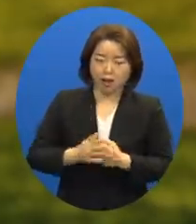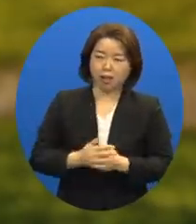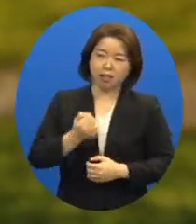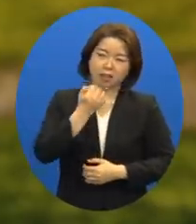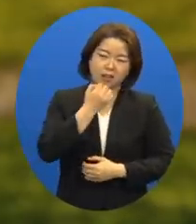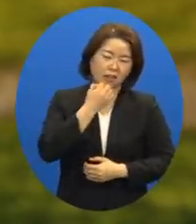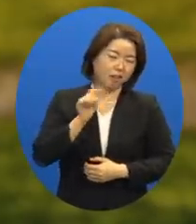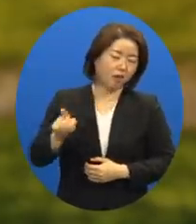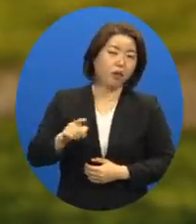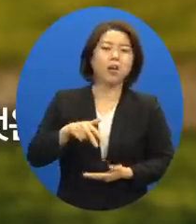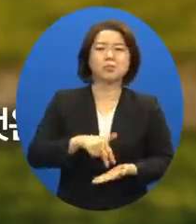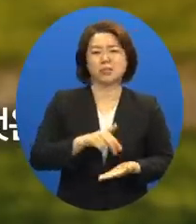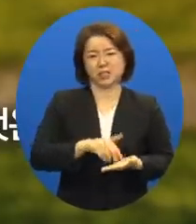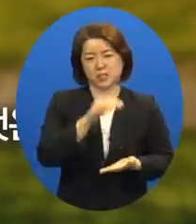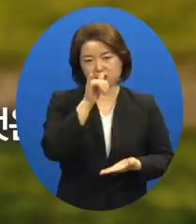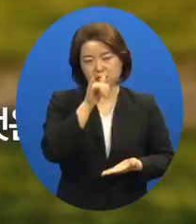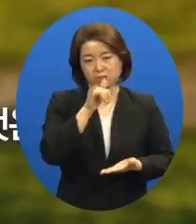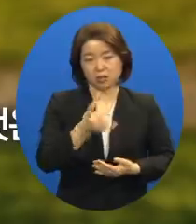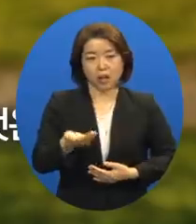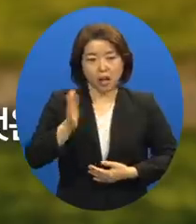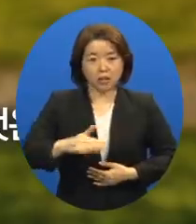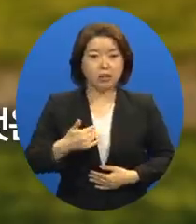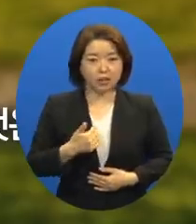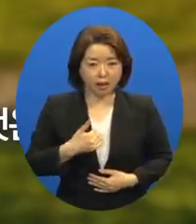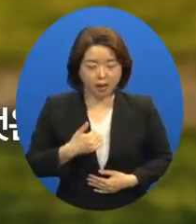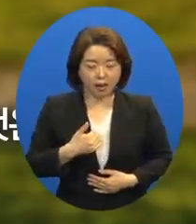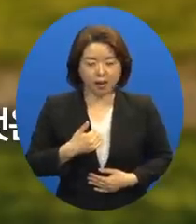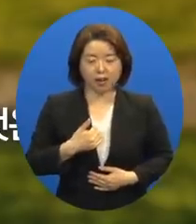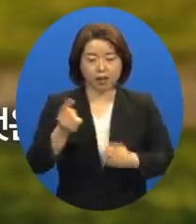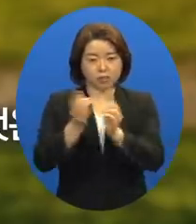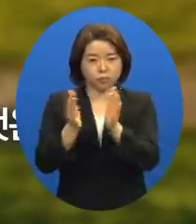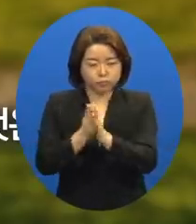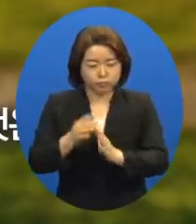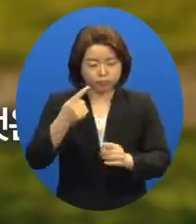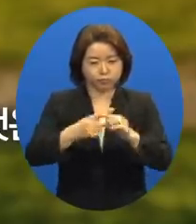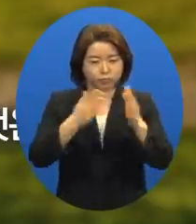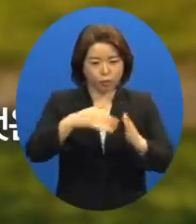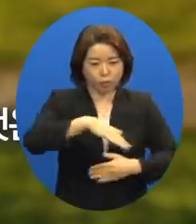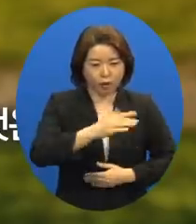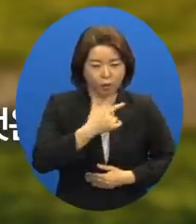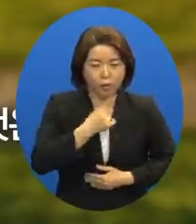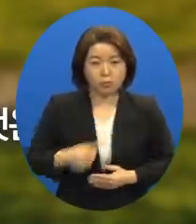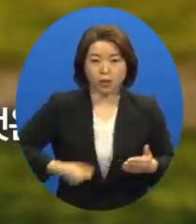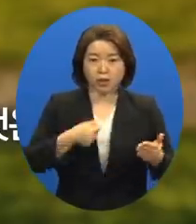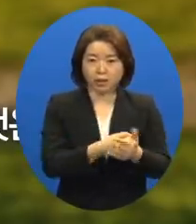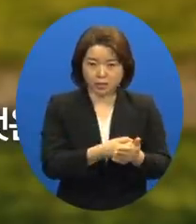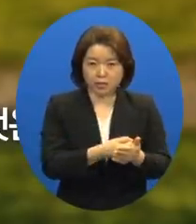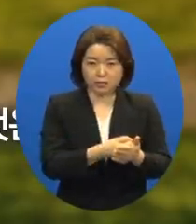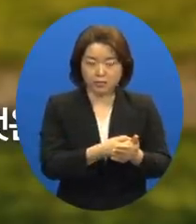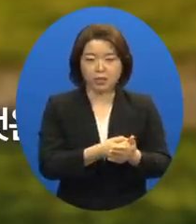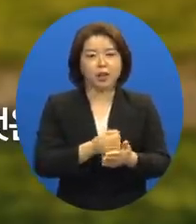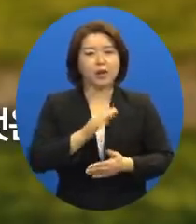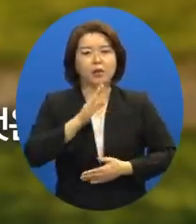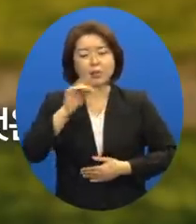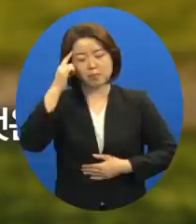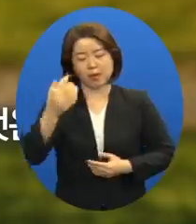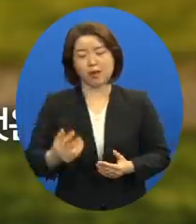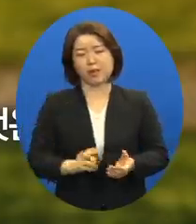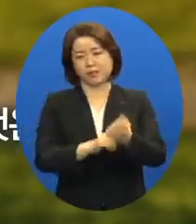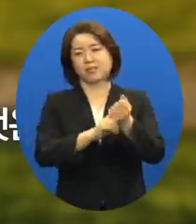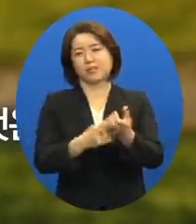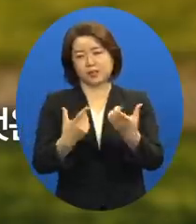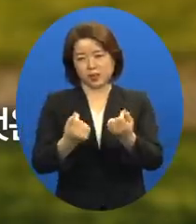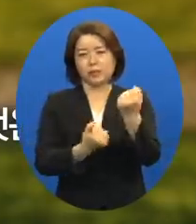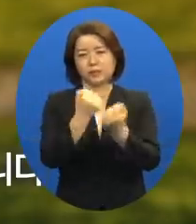코웃음을 치던 자였습니다. 그랬던 제가 스스로 교회에 나가야겠다고 결심했던 것은 정말 기적이라고밖에는 설명할 수